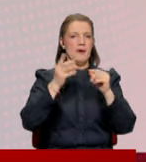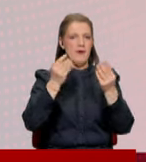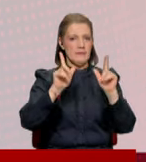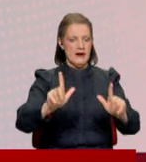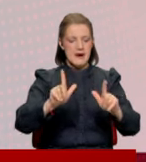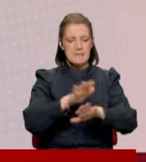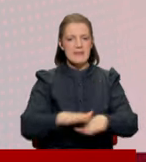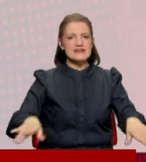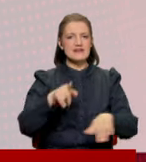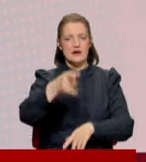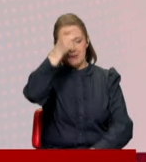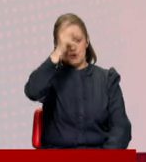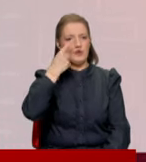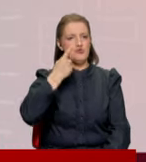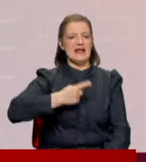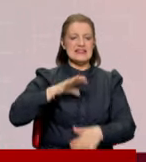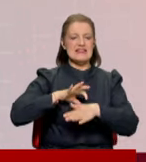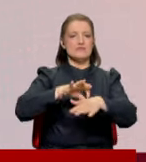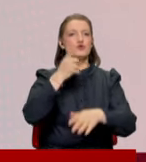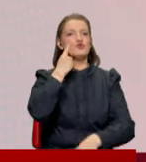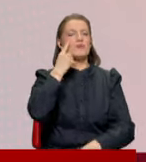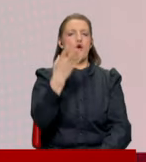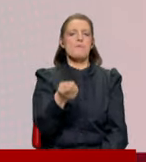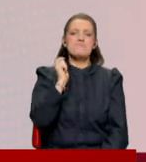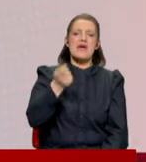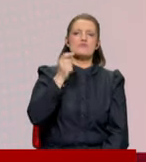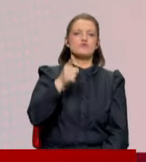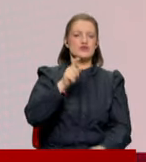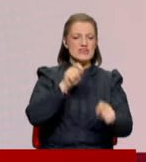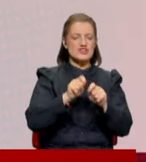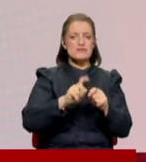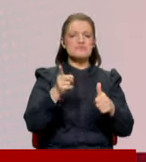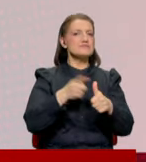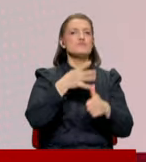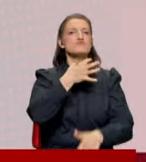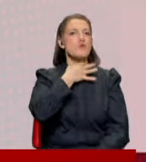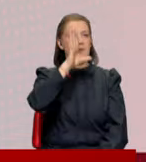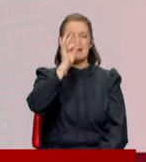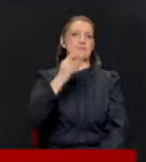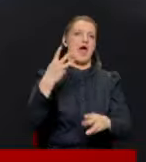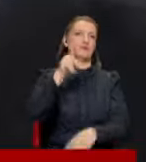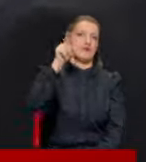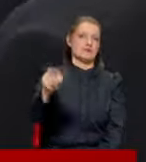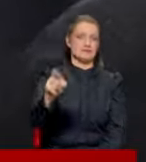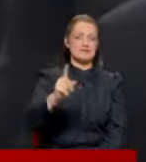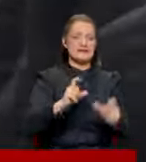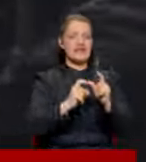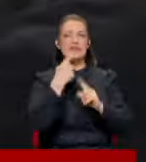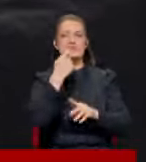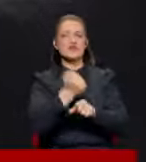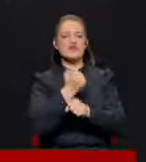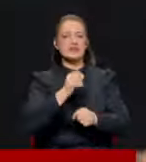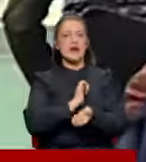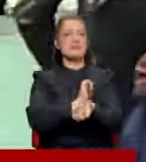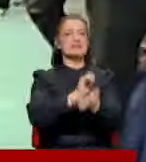masada Türkiye Cumhuriyeti Devleti'ni temsilen hükümet olmak zorundadır bu işin birinci muhatabı Sayın erdoğan'dır Selahattin Demirtaş'ın